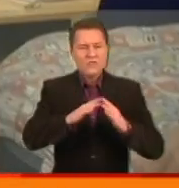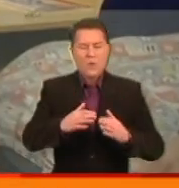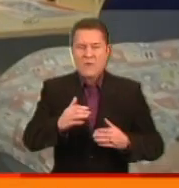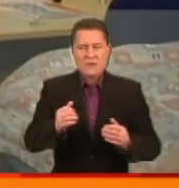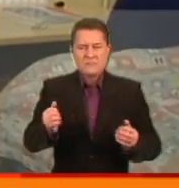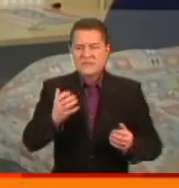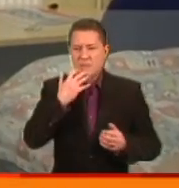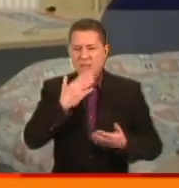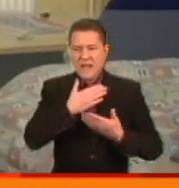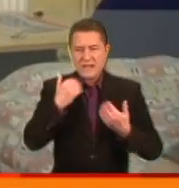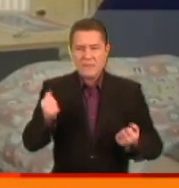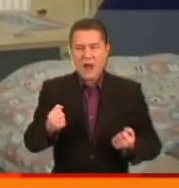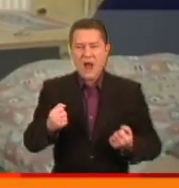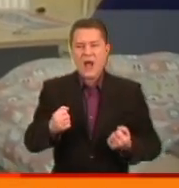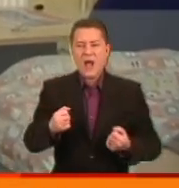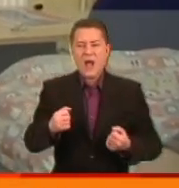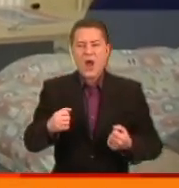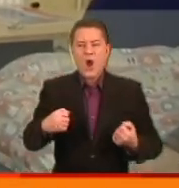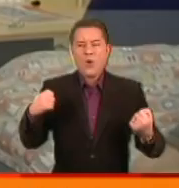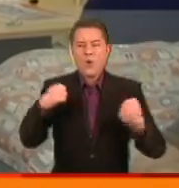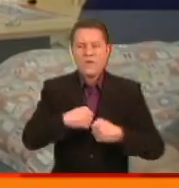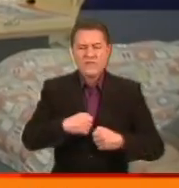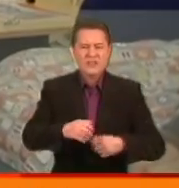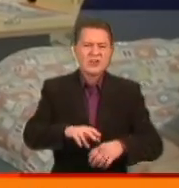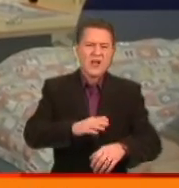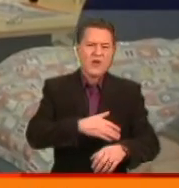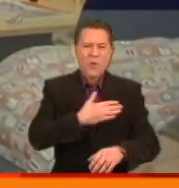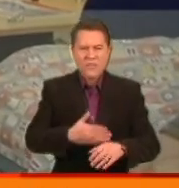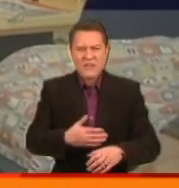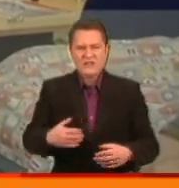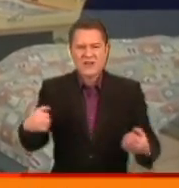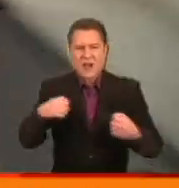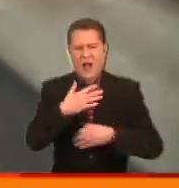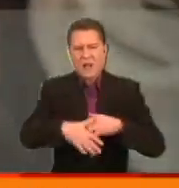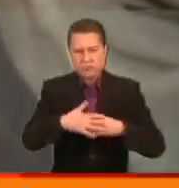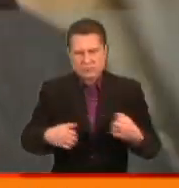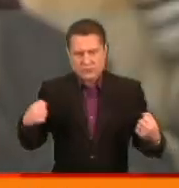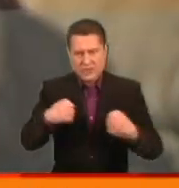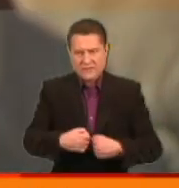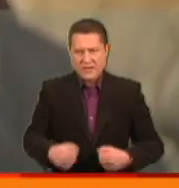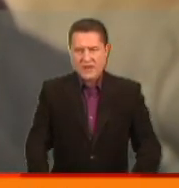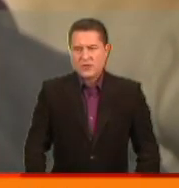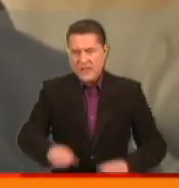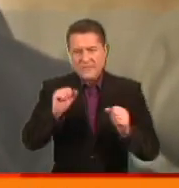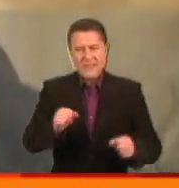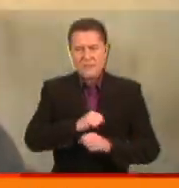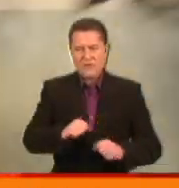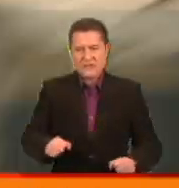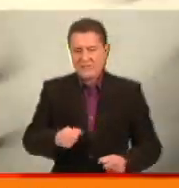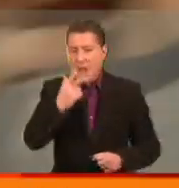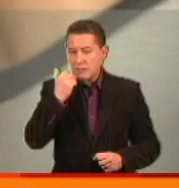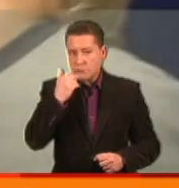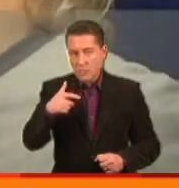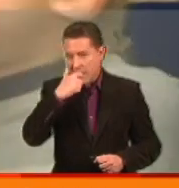тепла. Тут кофточка і тут з довгим рукавчиком. Бо інакше просто ніяк неможливо. Соплі витлі. Давай, мами,